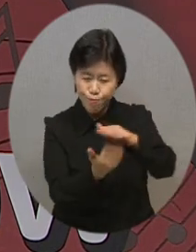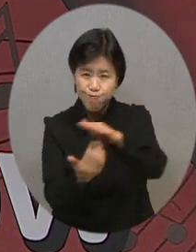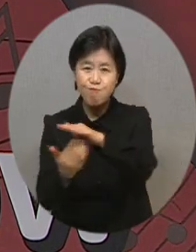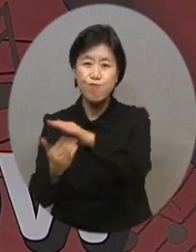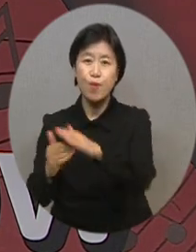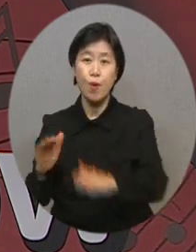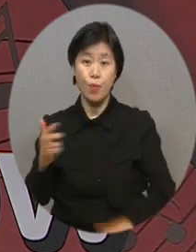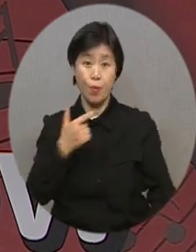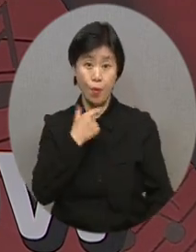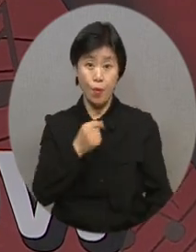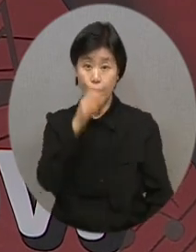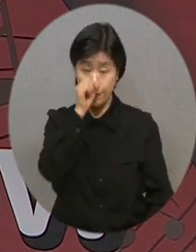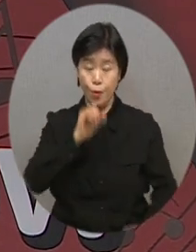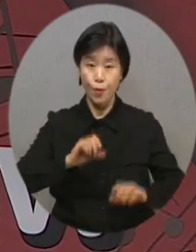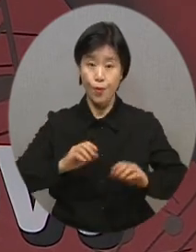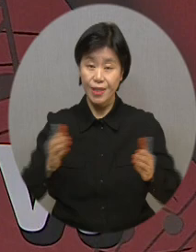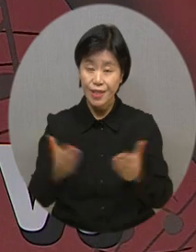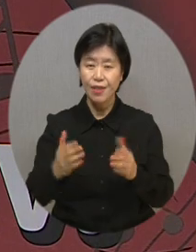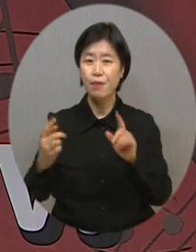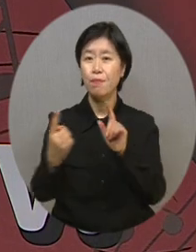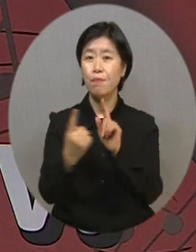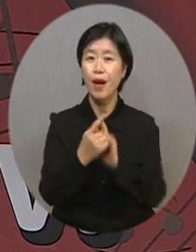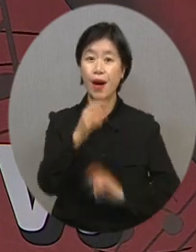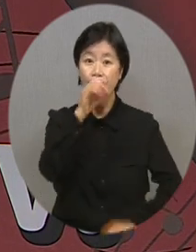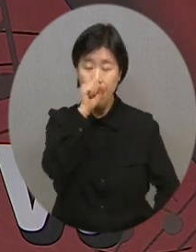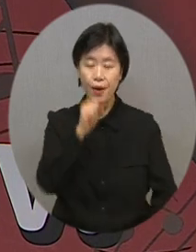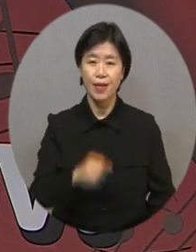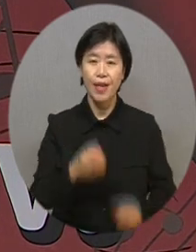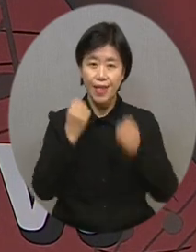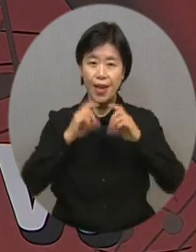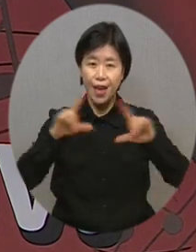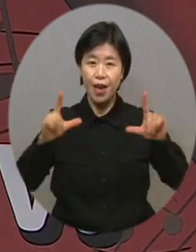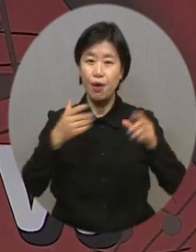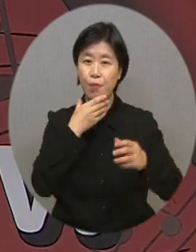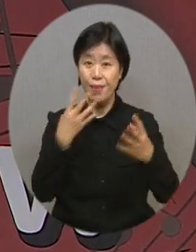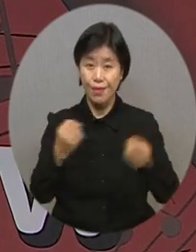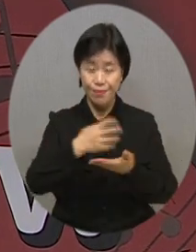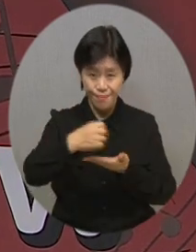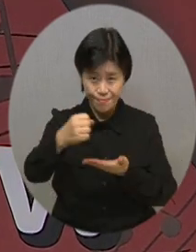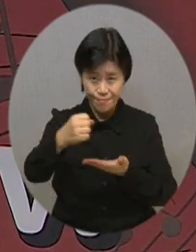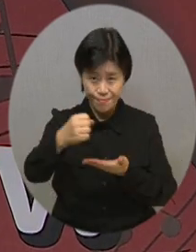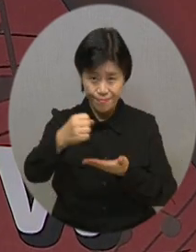건강하시고 좋은 일 많기를 진심으로 바라겠습니다. 새해 복 많이 받으십시오.